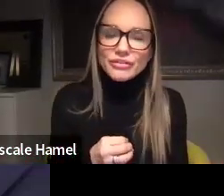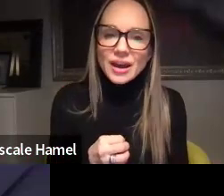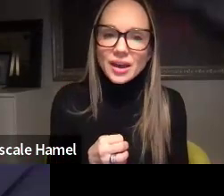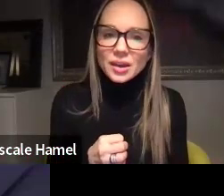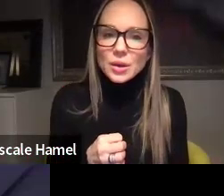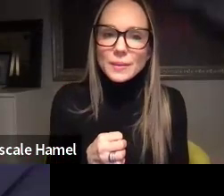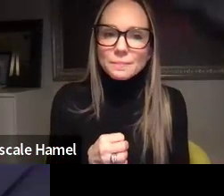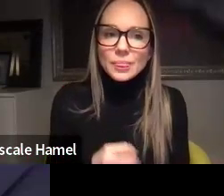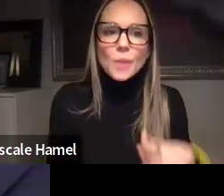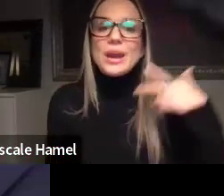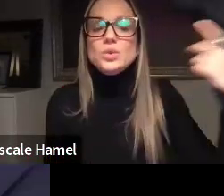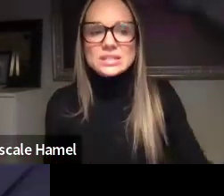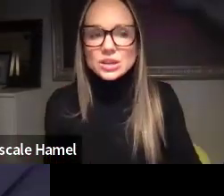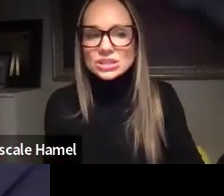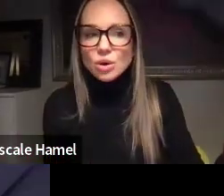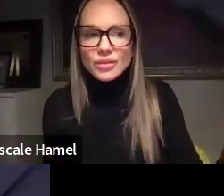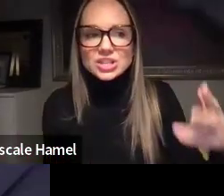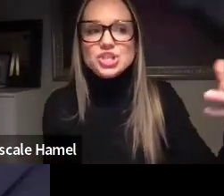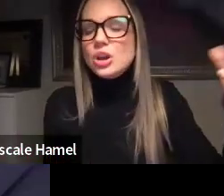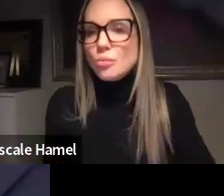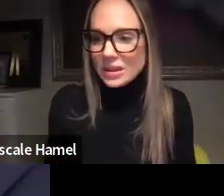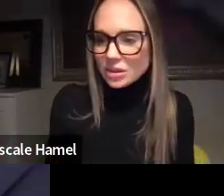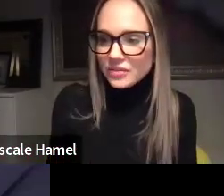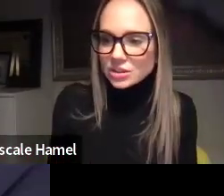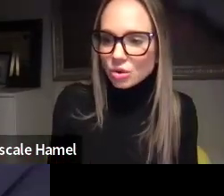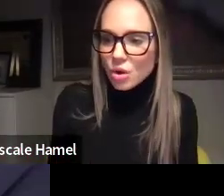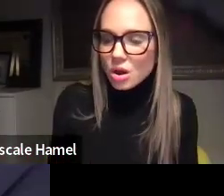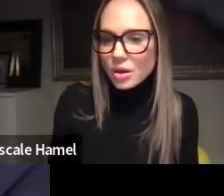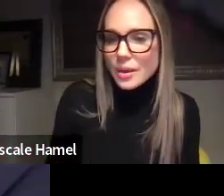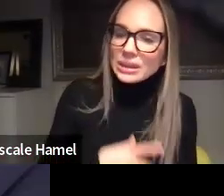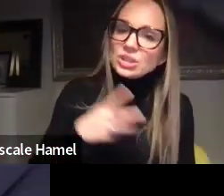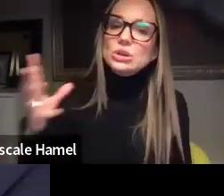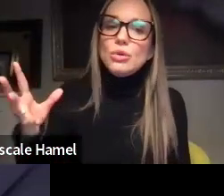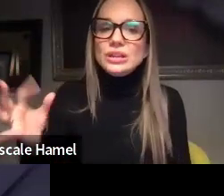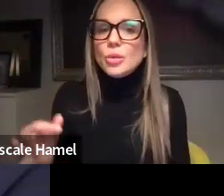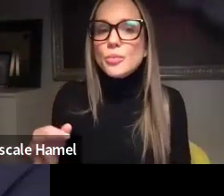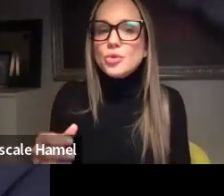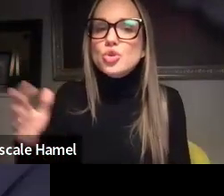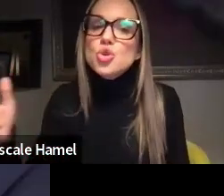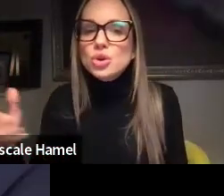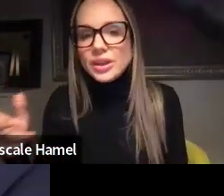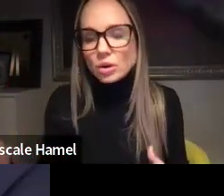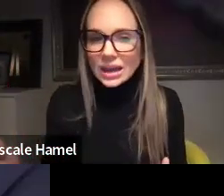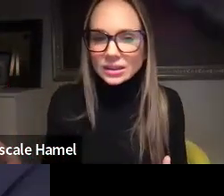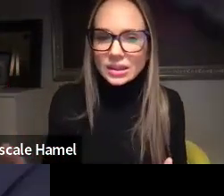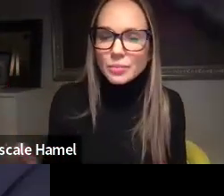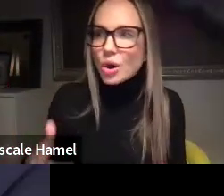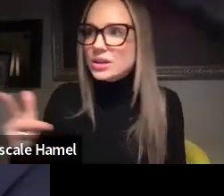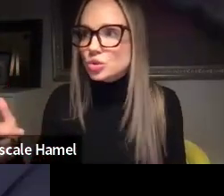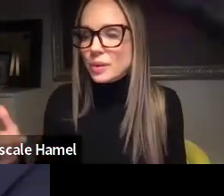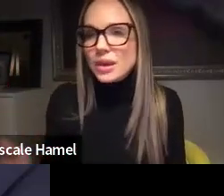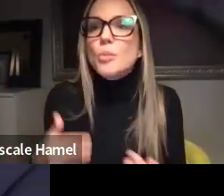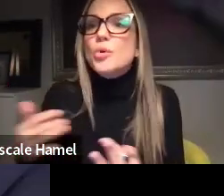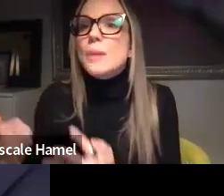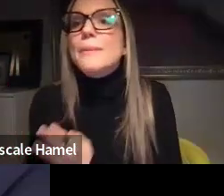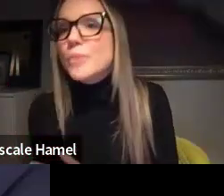l'activité qu'on va faire, ben on le sait que si on va être chic, on peut mettre notre veston noir, mais que si on veut être un peu plus cool, décontracté pour